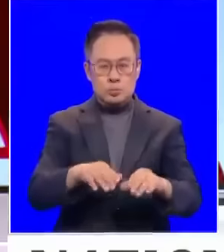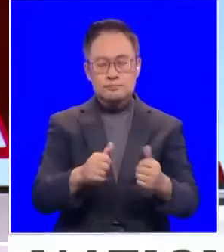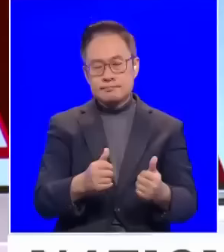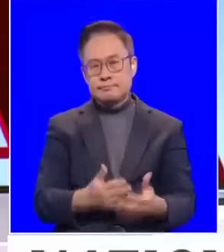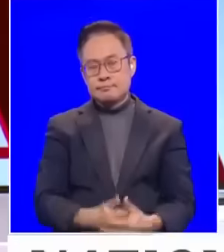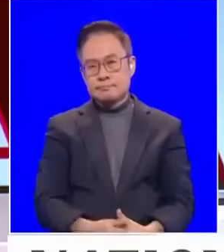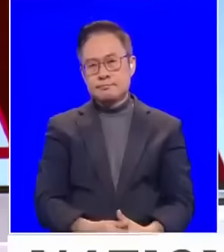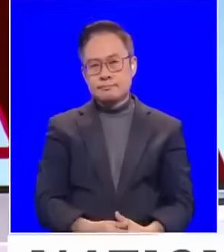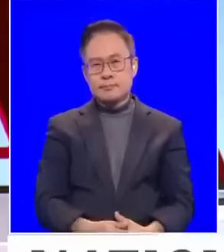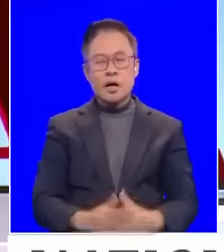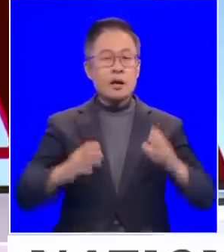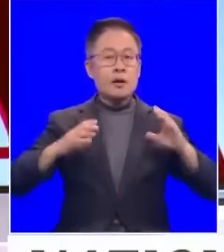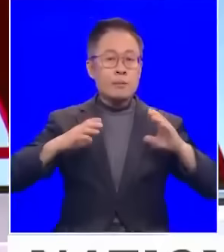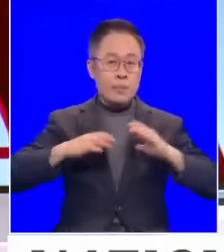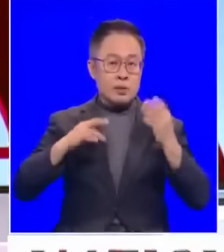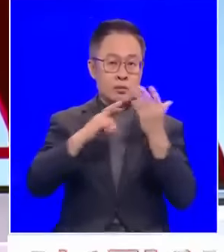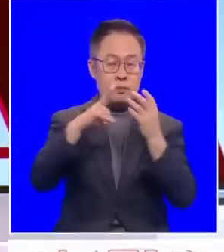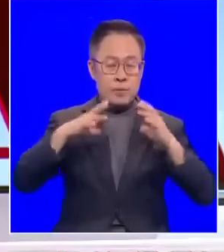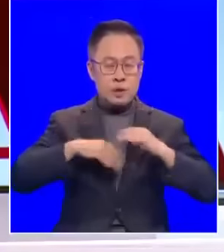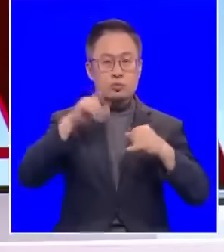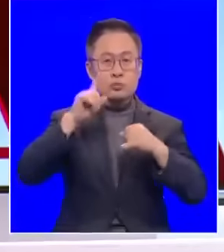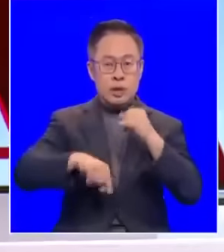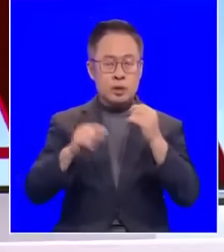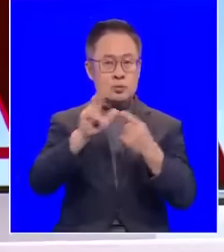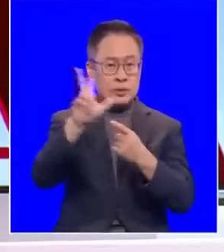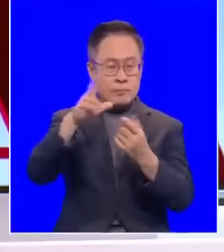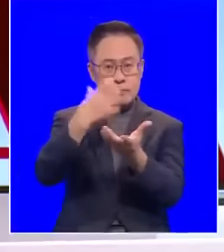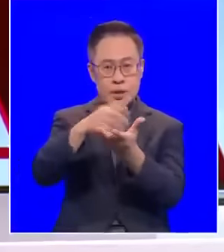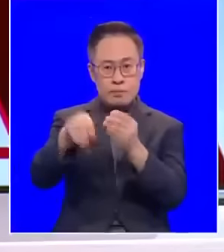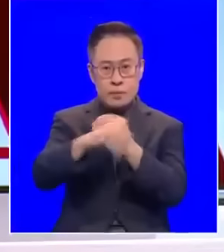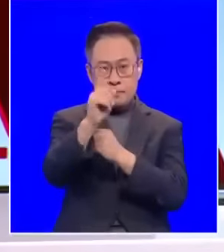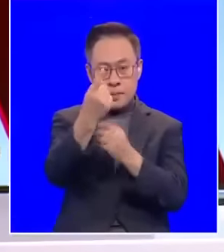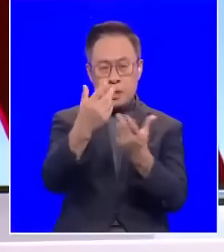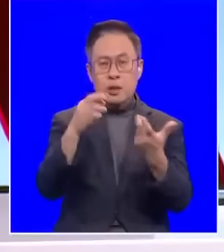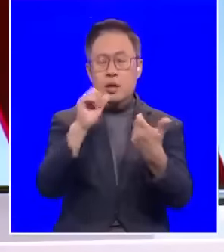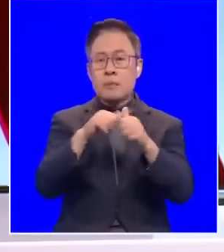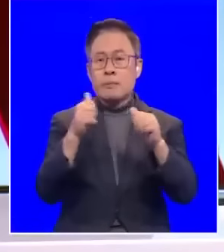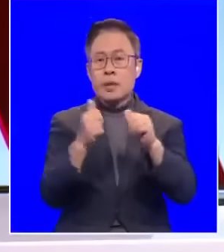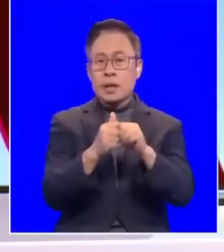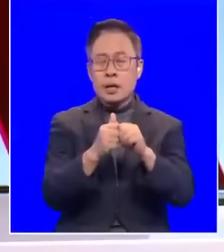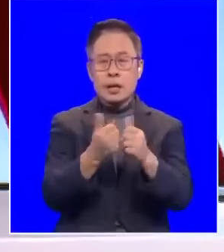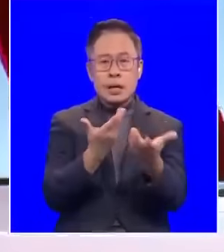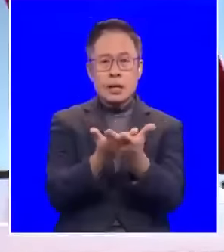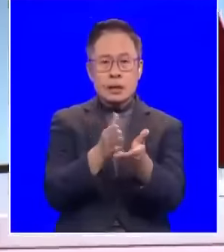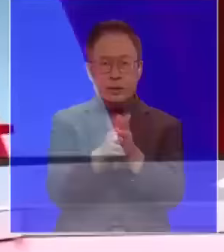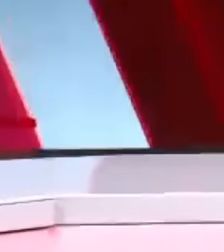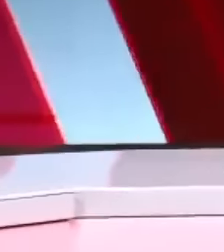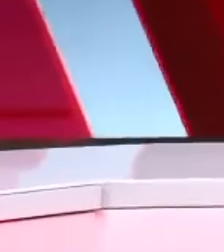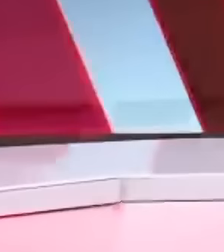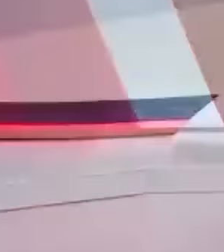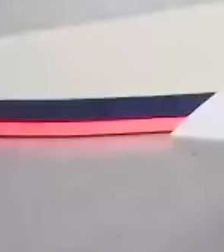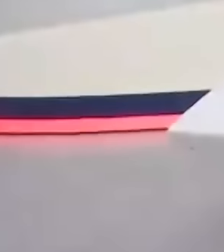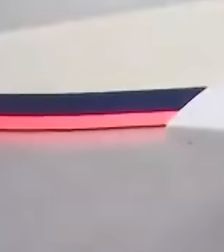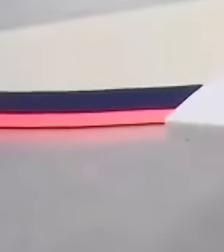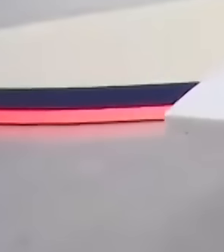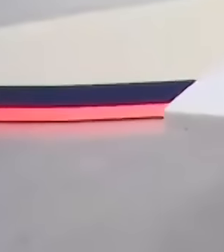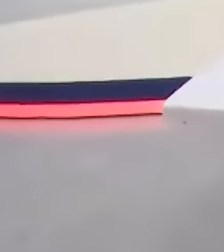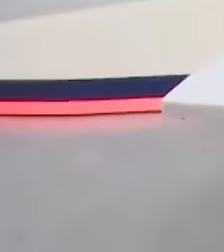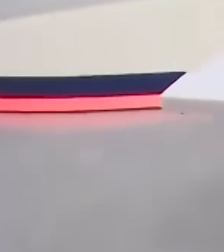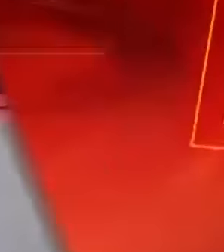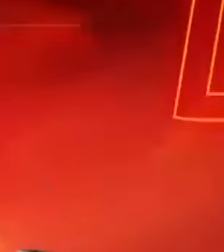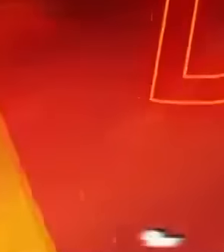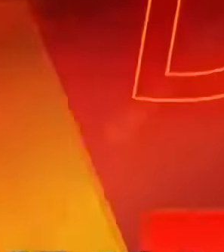ช่วงนี้พักกันครู่หนึ่งค่ะคุณผู้ชมคะช่วงหน้ากลับมาตามเรื่องของแชร์แครอทกันบ้างหลายคนสงสัยแชร์แคร